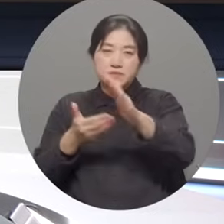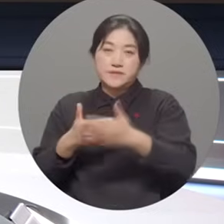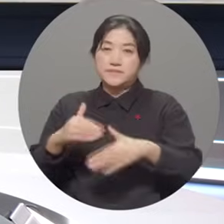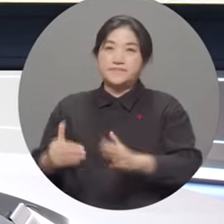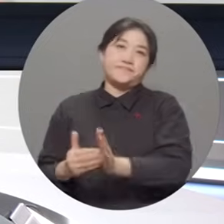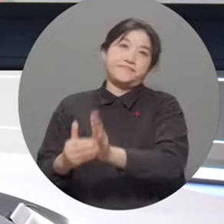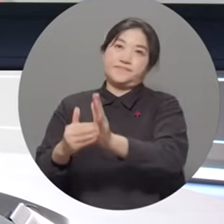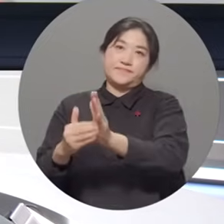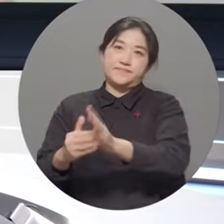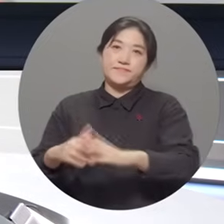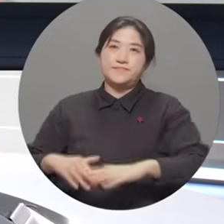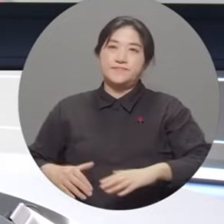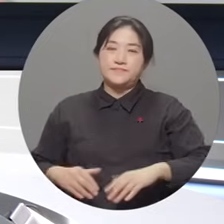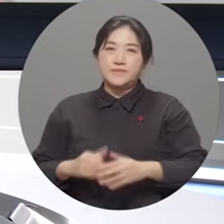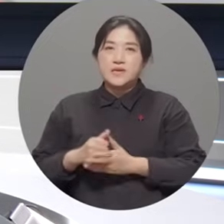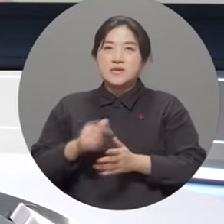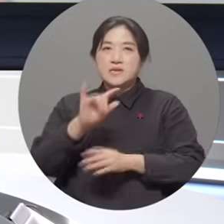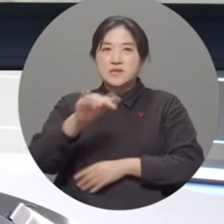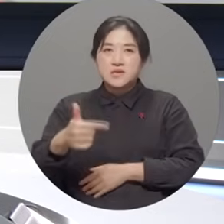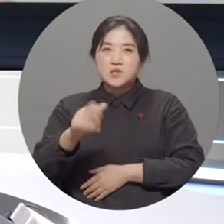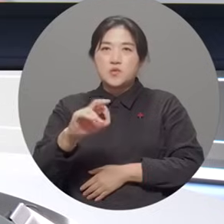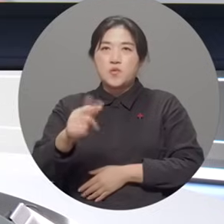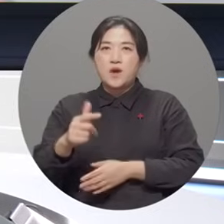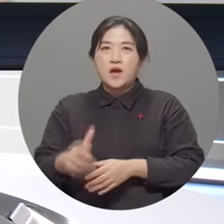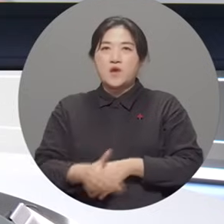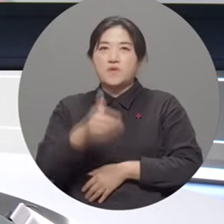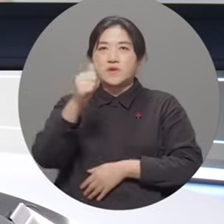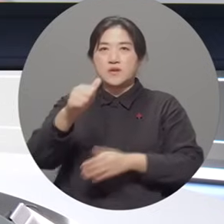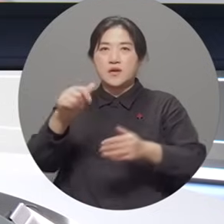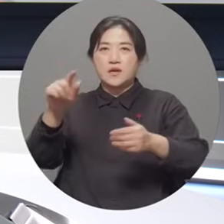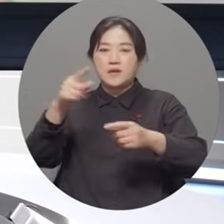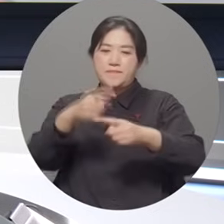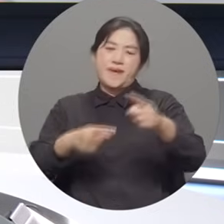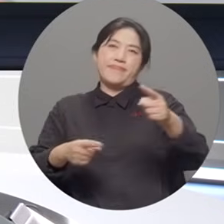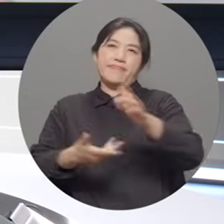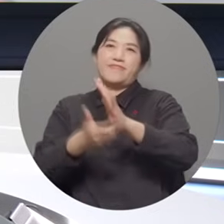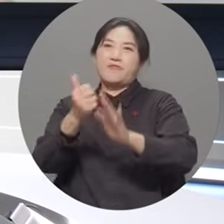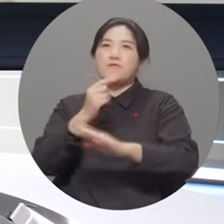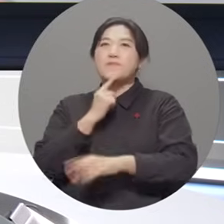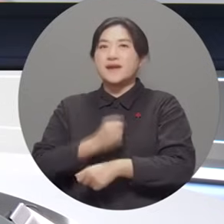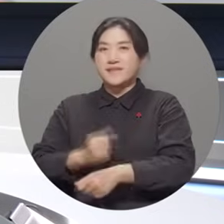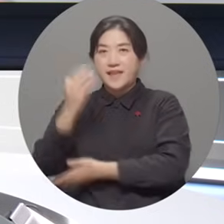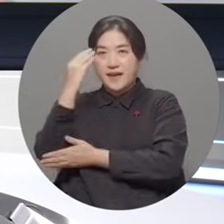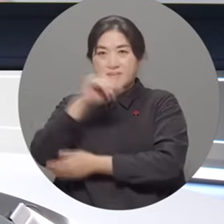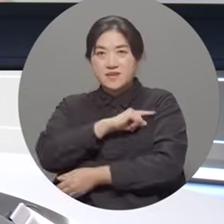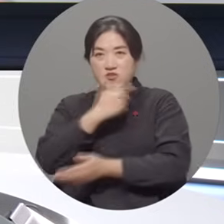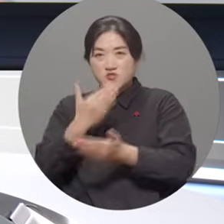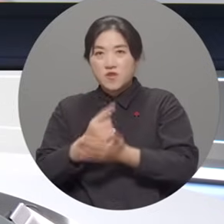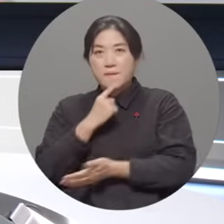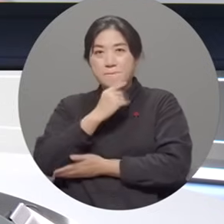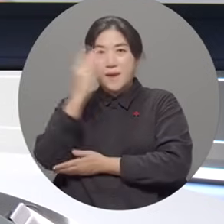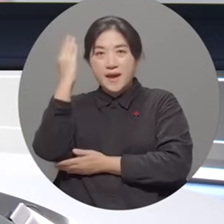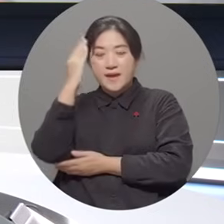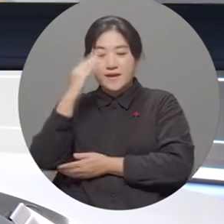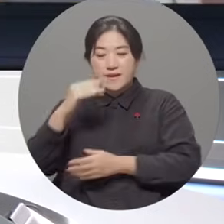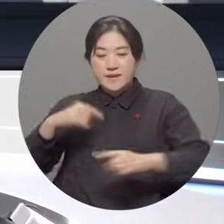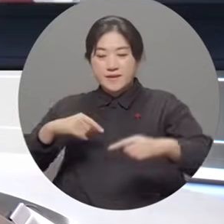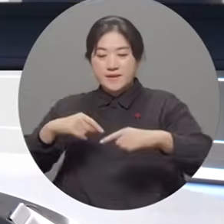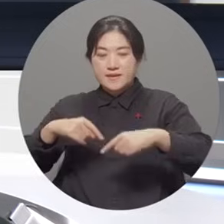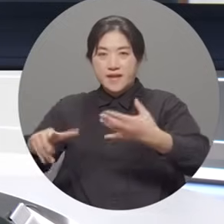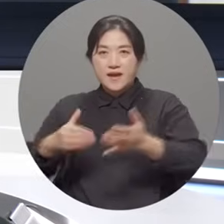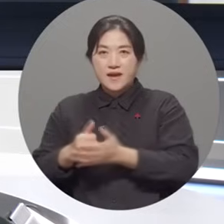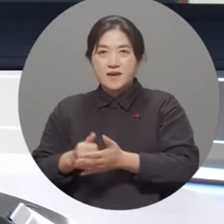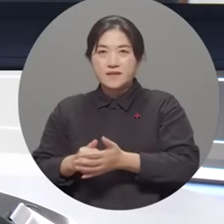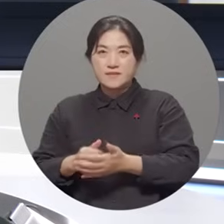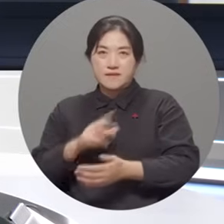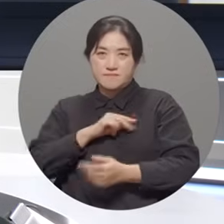종료했습니다. 이뇨한 위원장은 50% 성공이라고 자평했는데요. 가장 중요하게 언급했던 당내 주류 의원들의